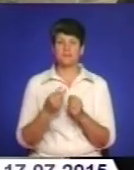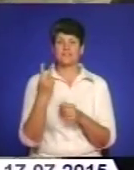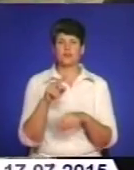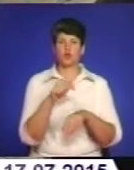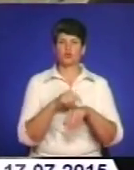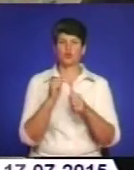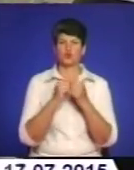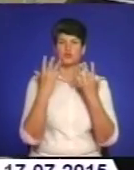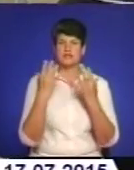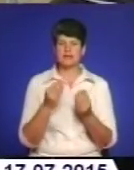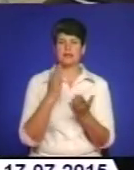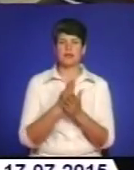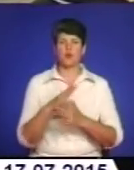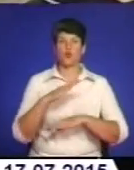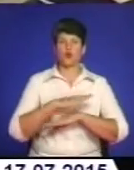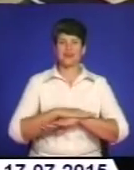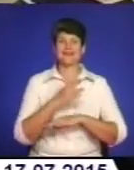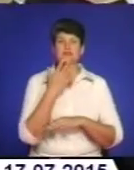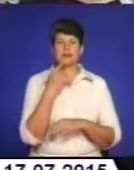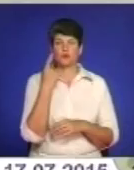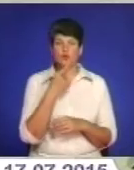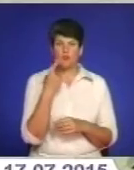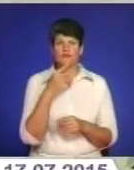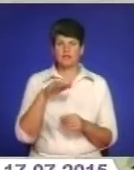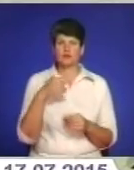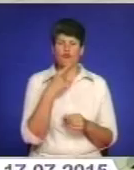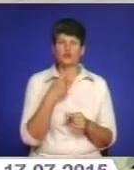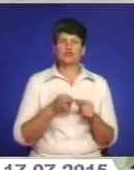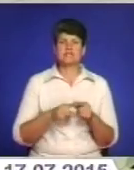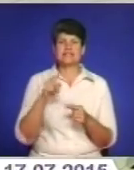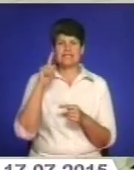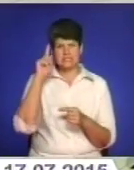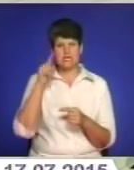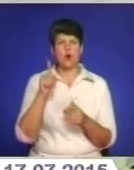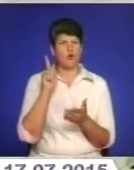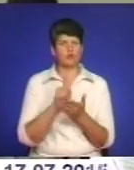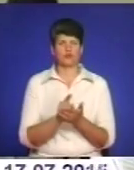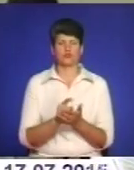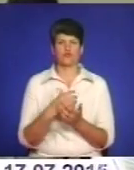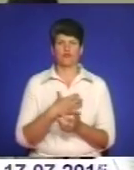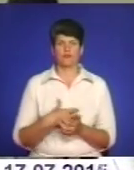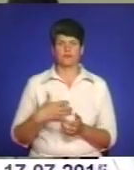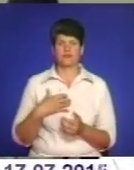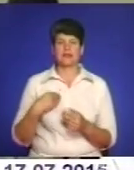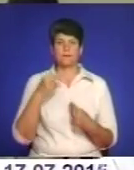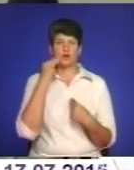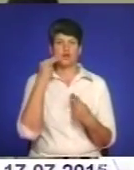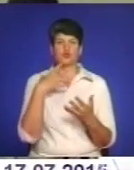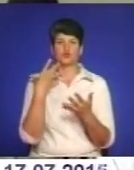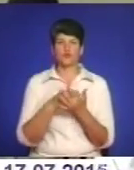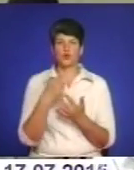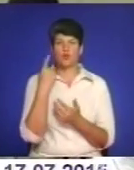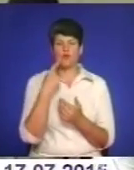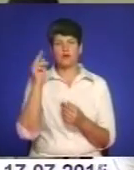щодня тривають уроки іноземної. Діти переконані, такі знання обов'язково знадобляться. Я вдосконалюю свою мову, так як я вчуся